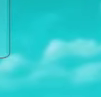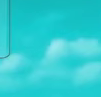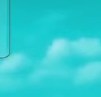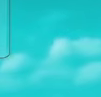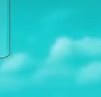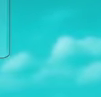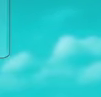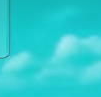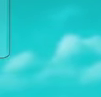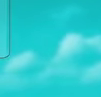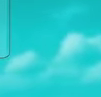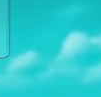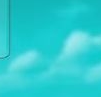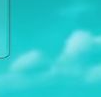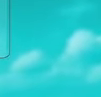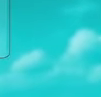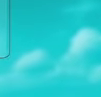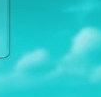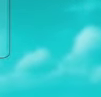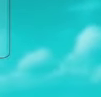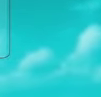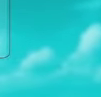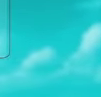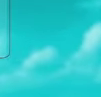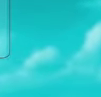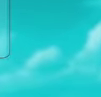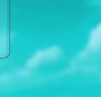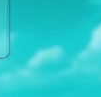Байқоңыр қаласында күндіз 4 түнде 12 градус суық.